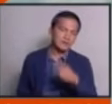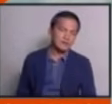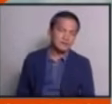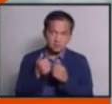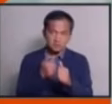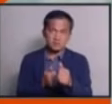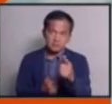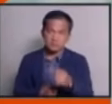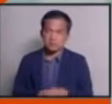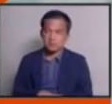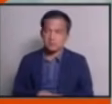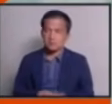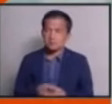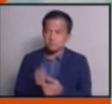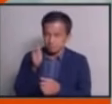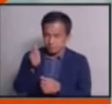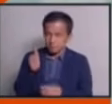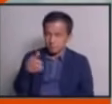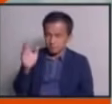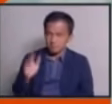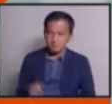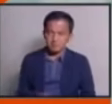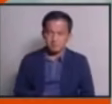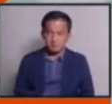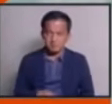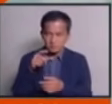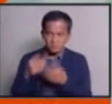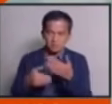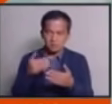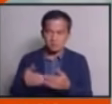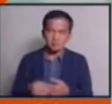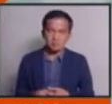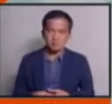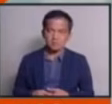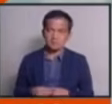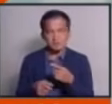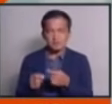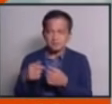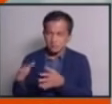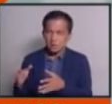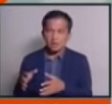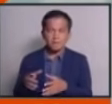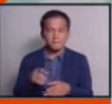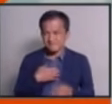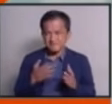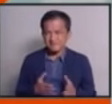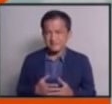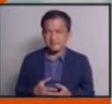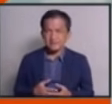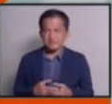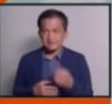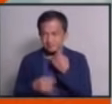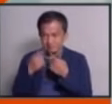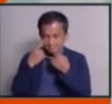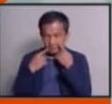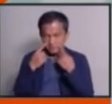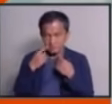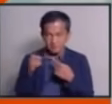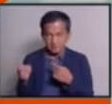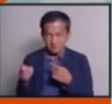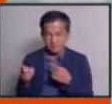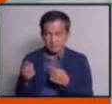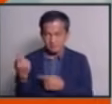pala kayo ipatupad. Bahala ko kayo, sir. Kung yan ang gusto niyo sabihin sa kanila. Tapos na po yung tulong ko. Itong complainant, kanina pa umiiyak, siya